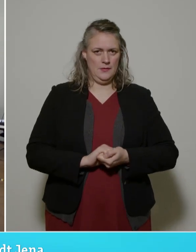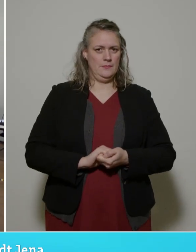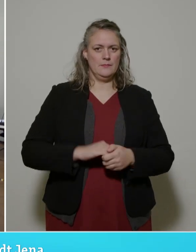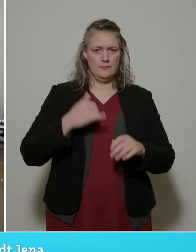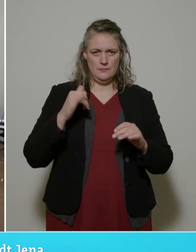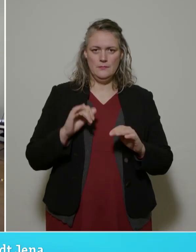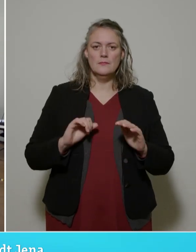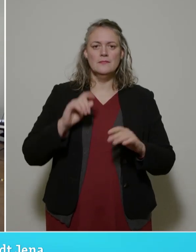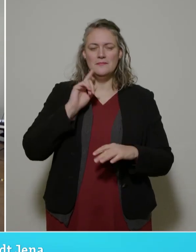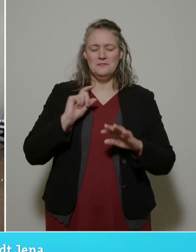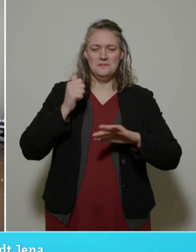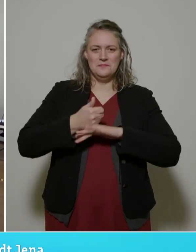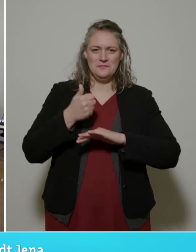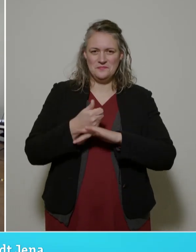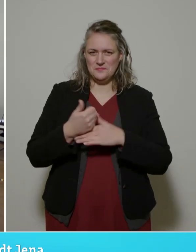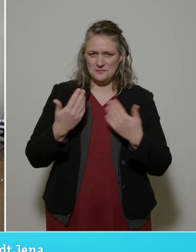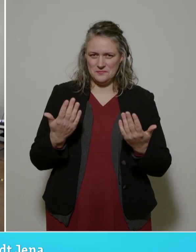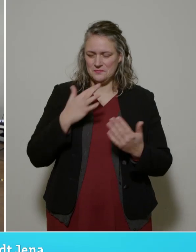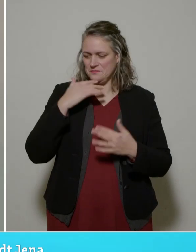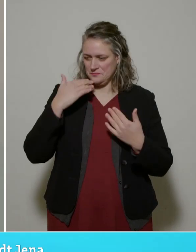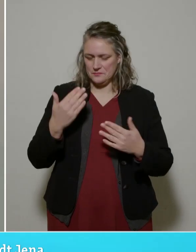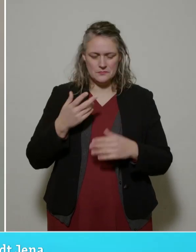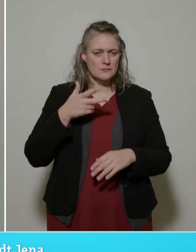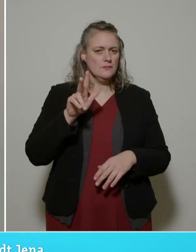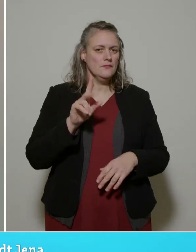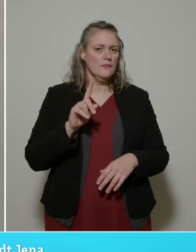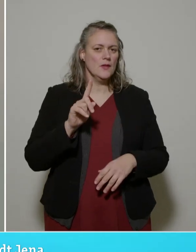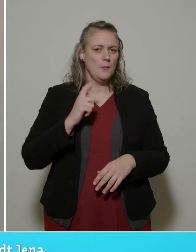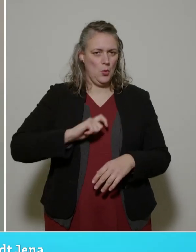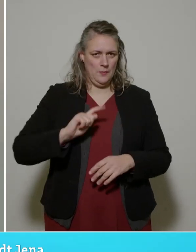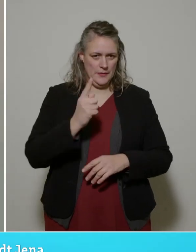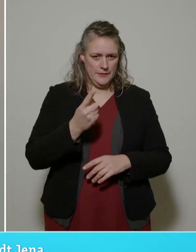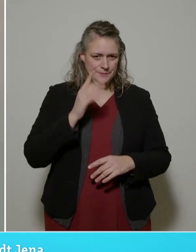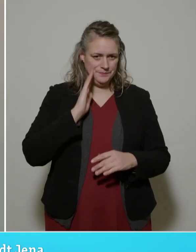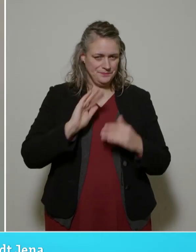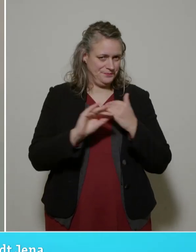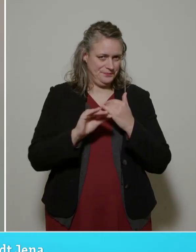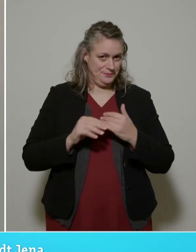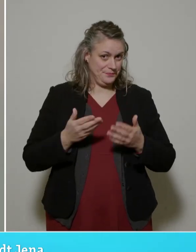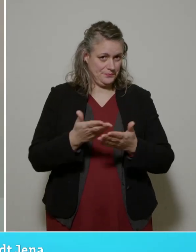Frau Vorsitzende, Herr Bürgermeister, liebe Kollegen, liebe Kolleginnen.